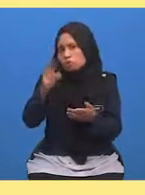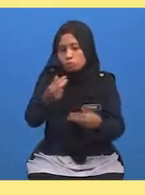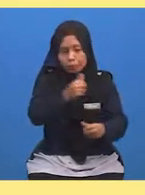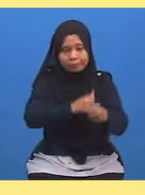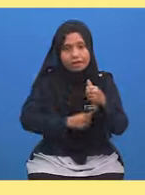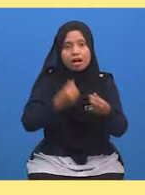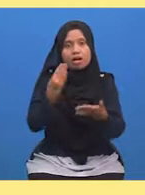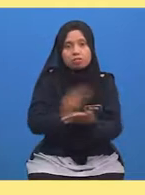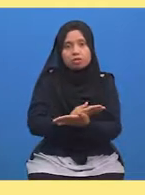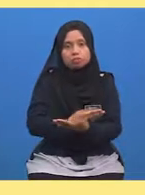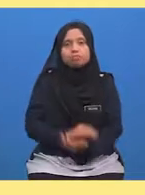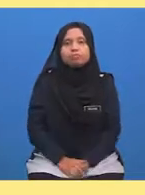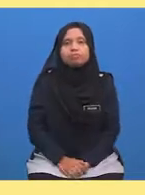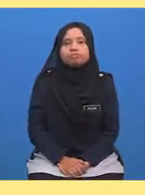baharu.